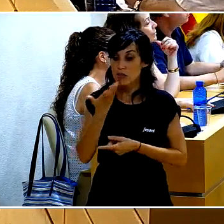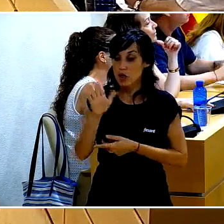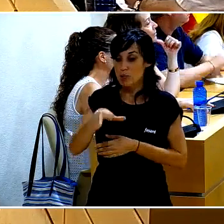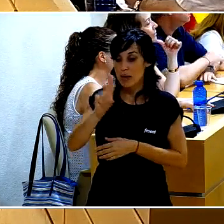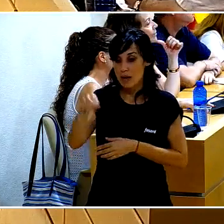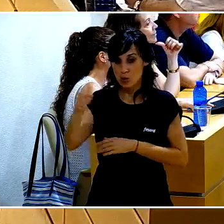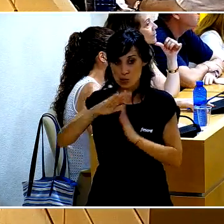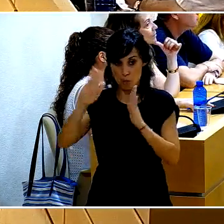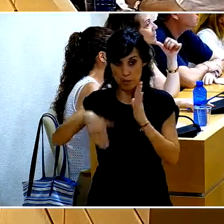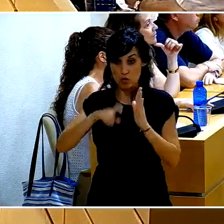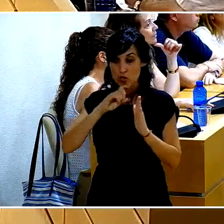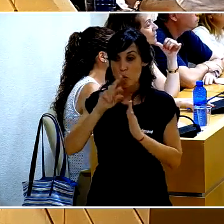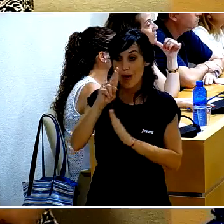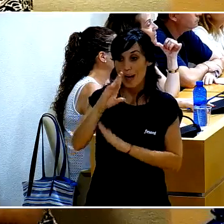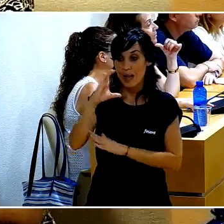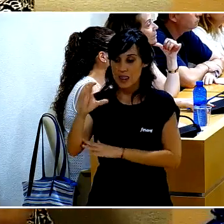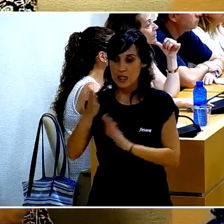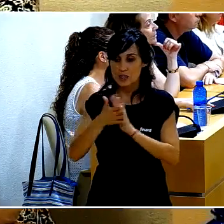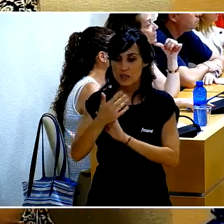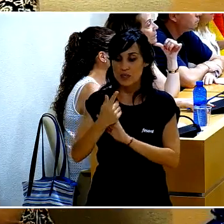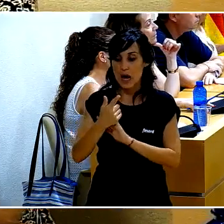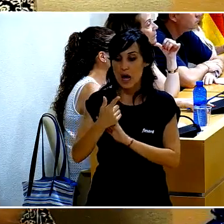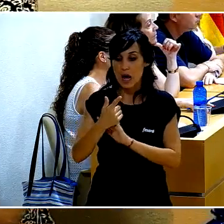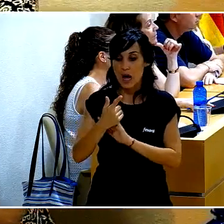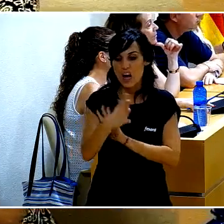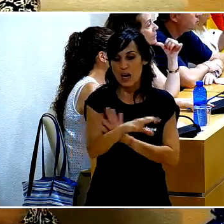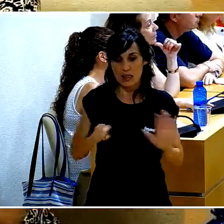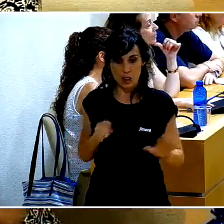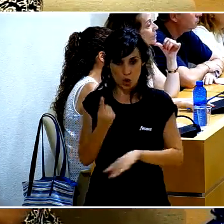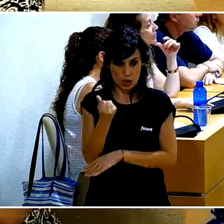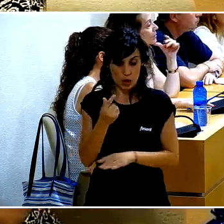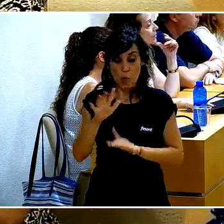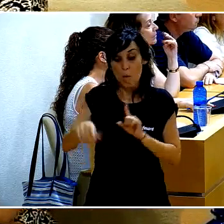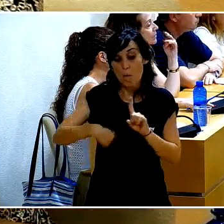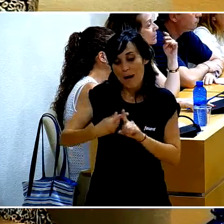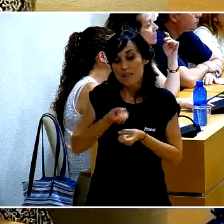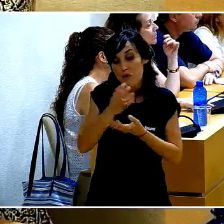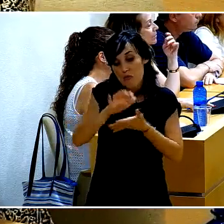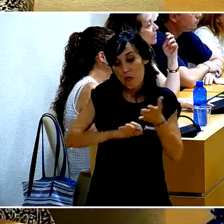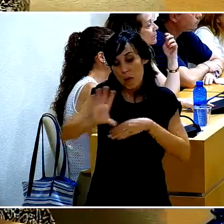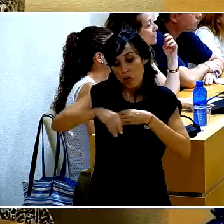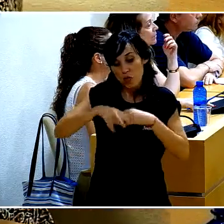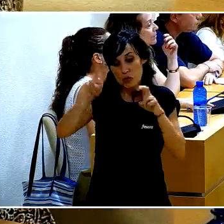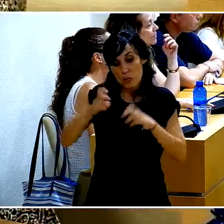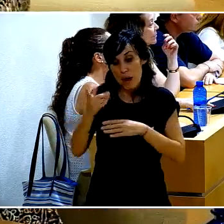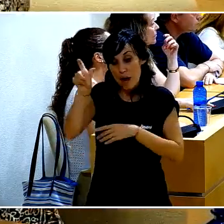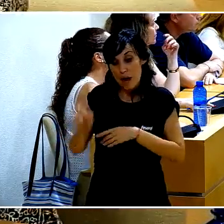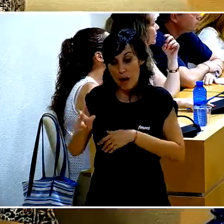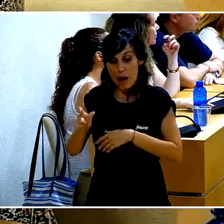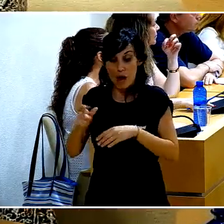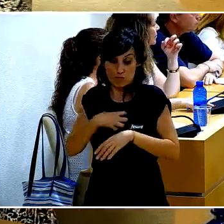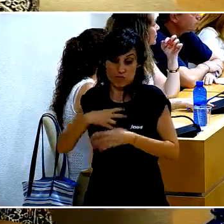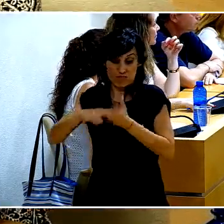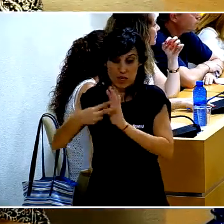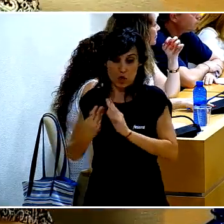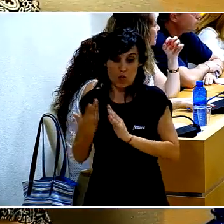euros amb un RC, és a dir, fent una retenció del crèdit i un informe adjunt del tècnic que fa la proposta. Em consta que aquesta modificació de